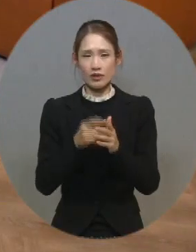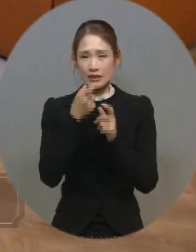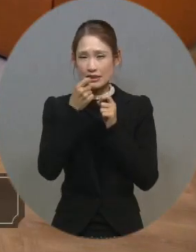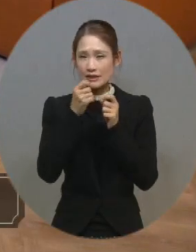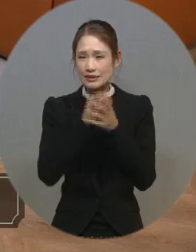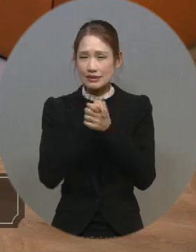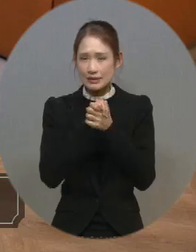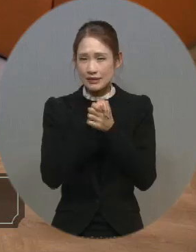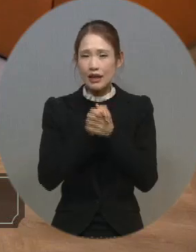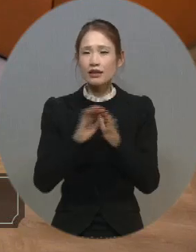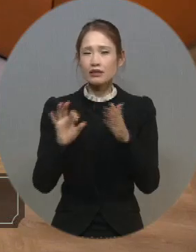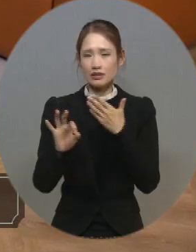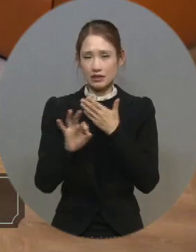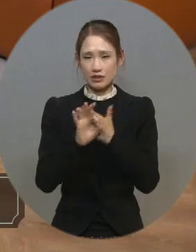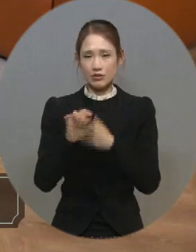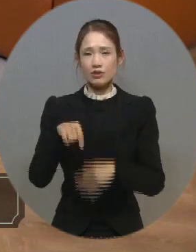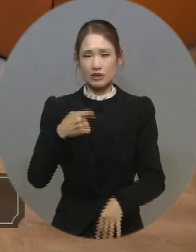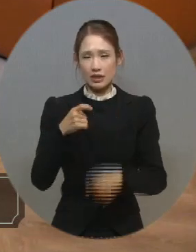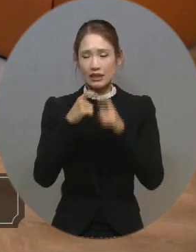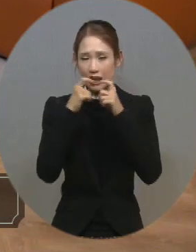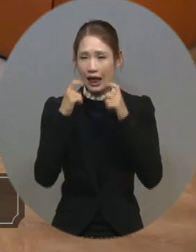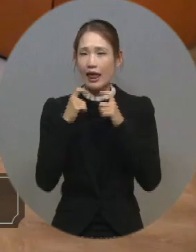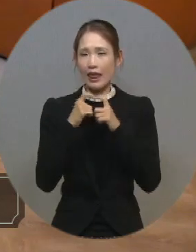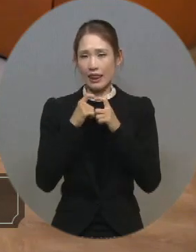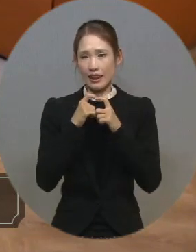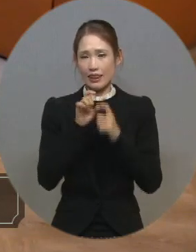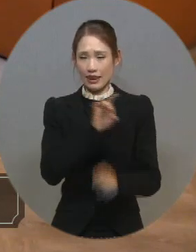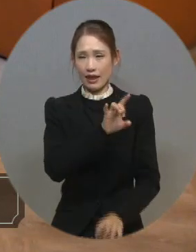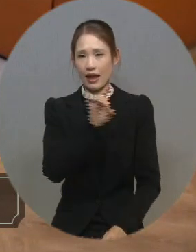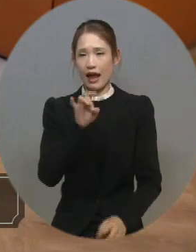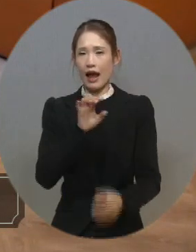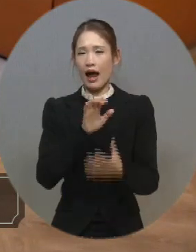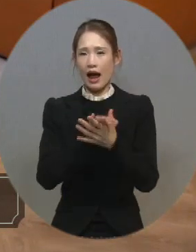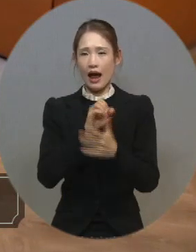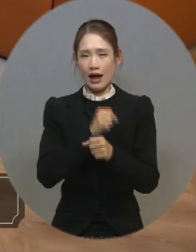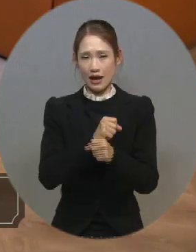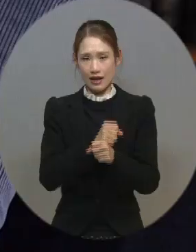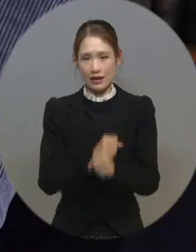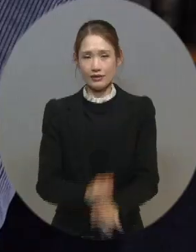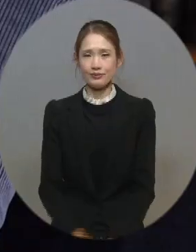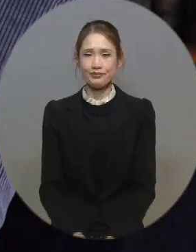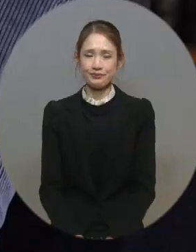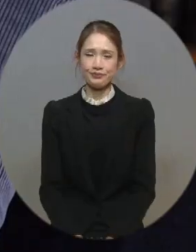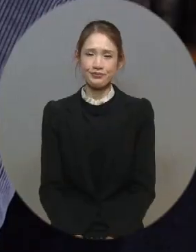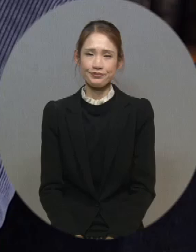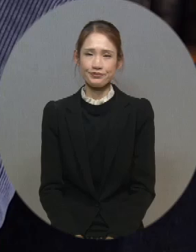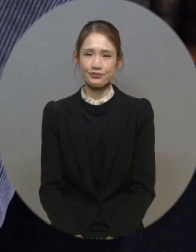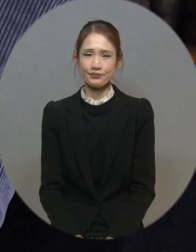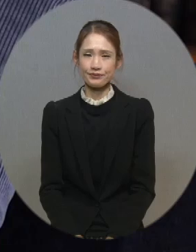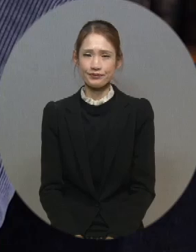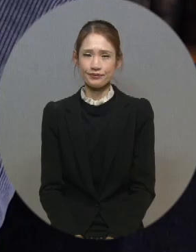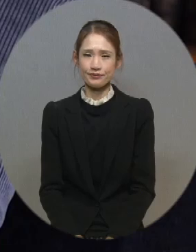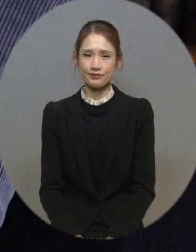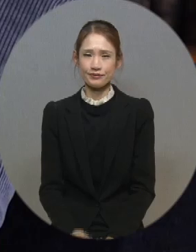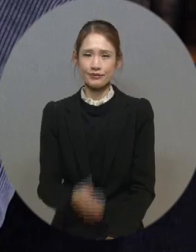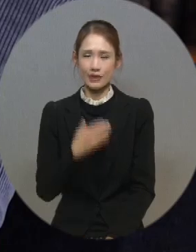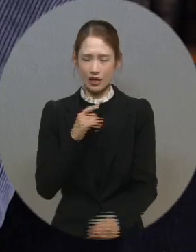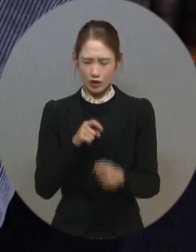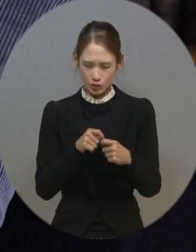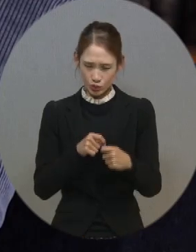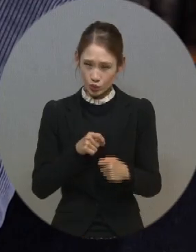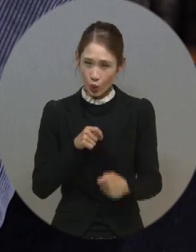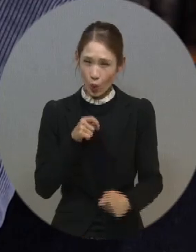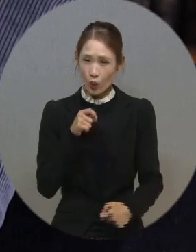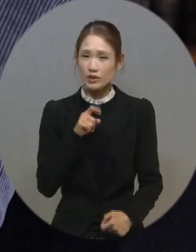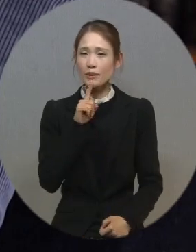친해지면 사람들이 친해지니까 개별적으로는 하죠. 네. 근데 제가 솔직히